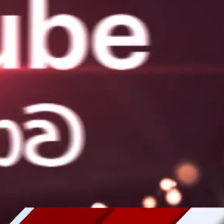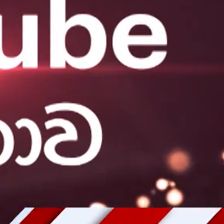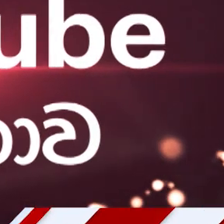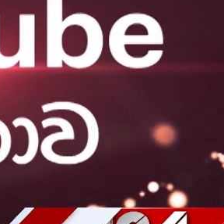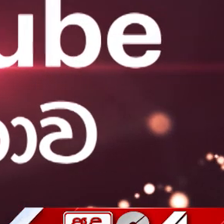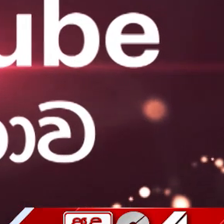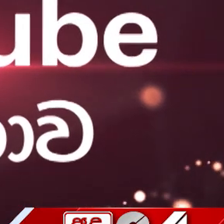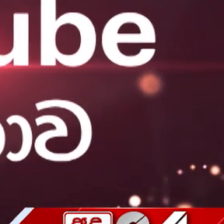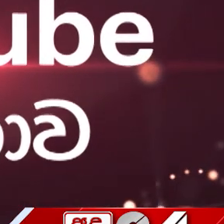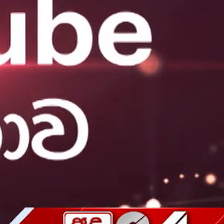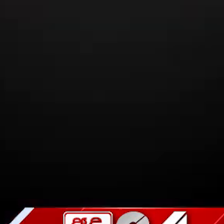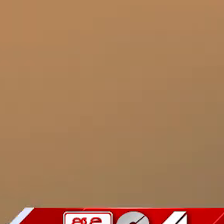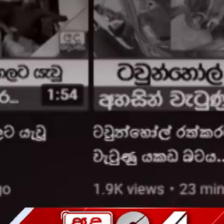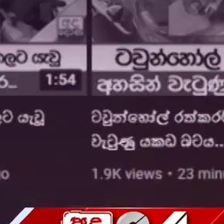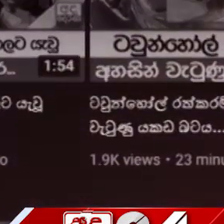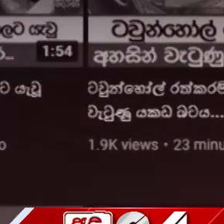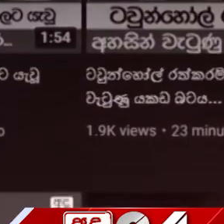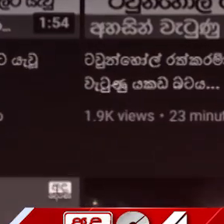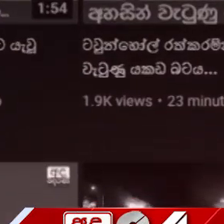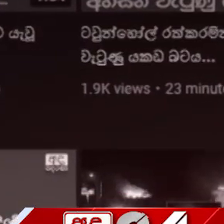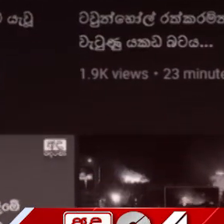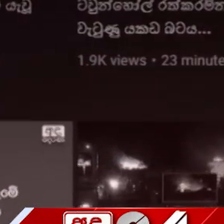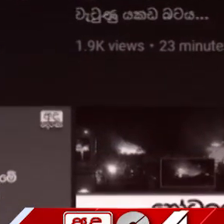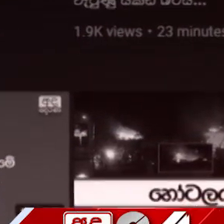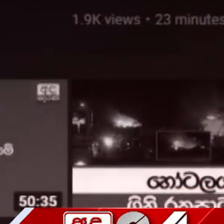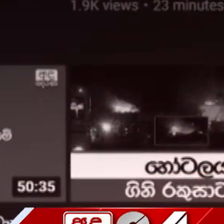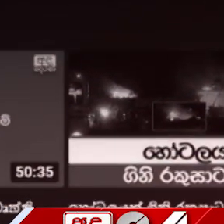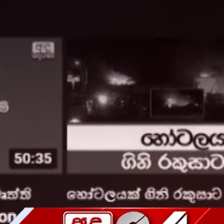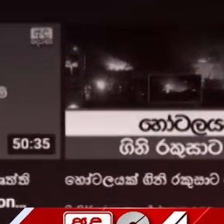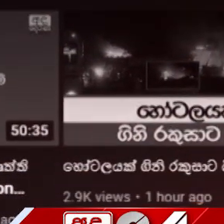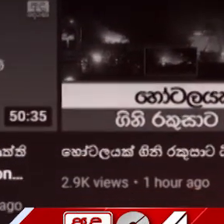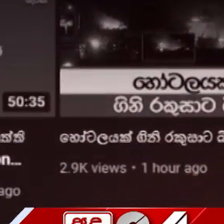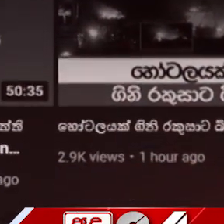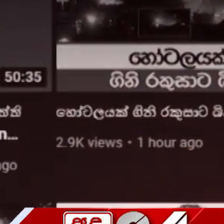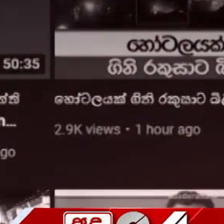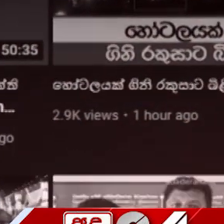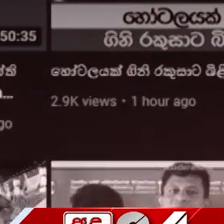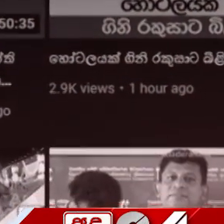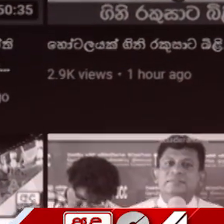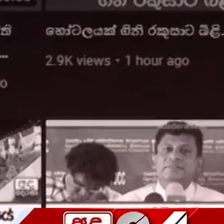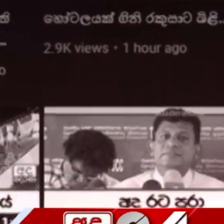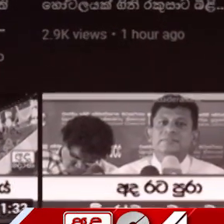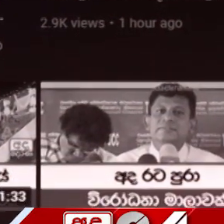දෙරණ YouTube නාලිකාව YouTube අද දෙරණ දැන්ම subscribe කරන්න.